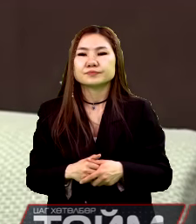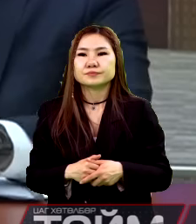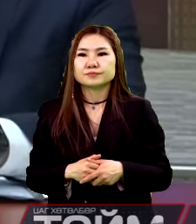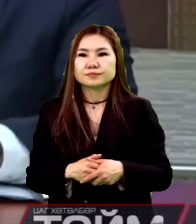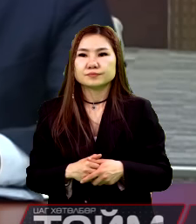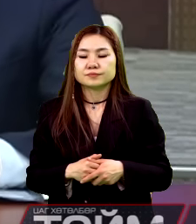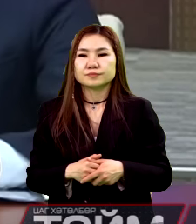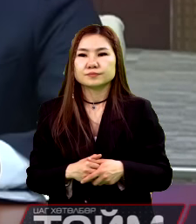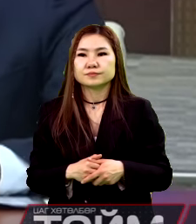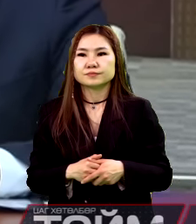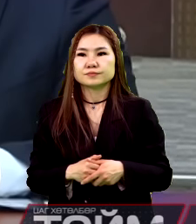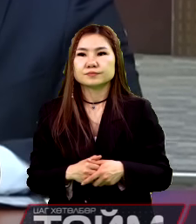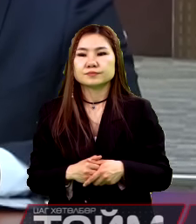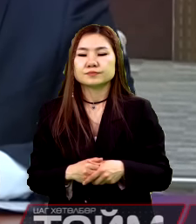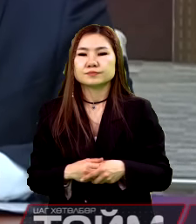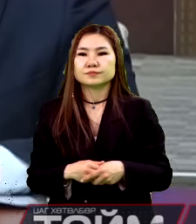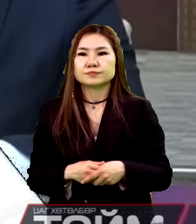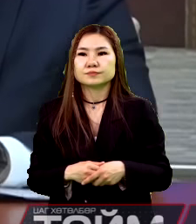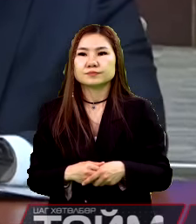байгаа.